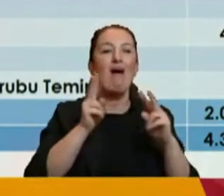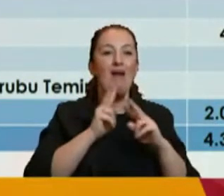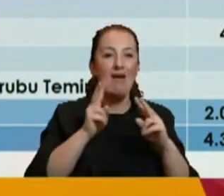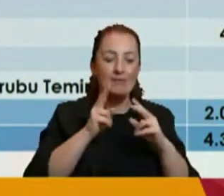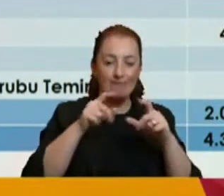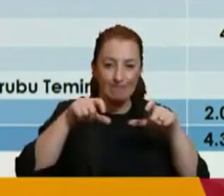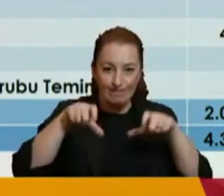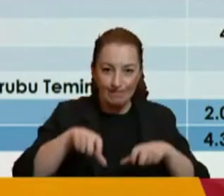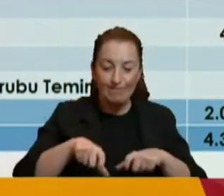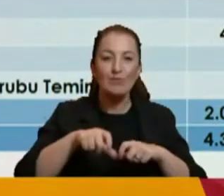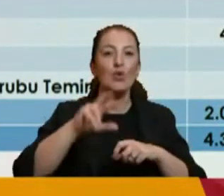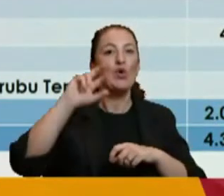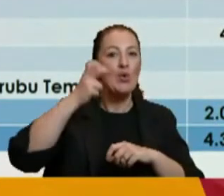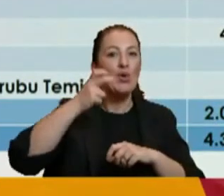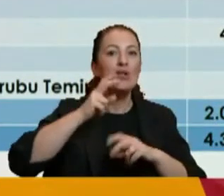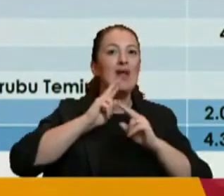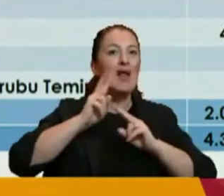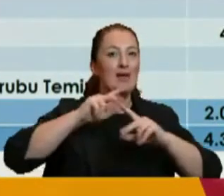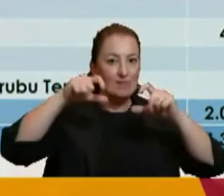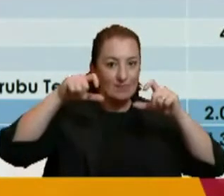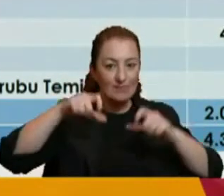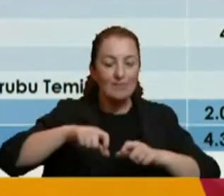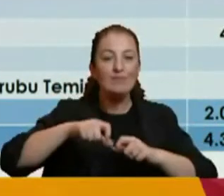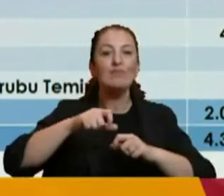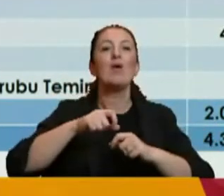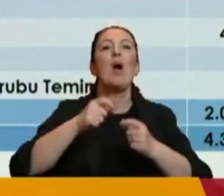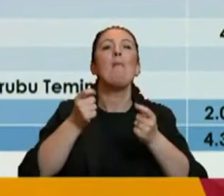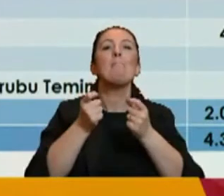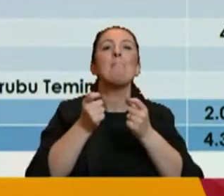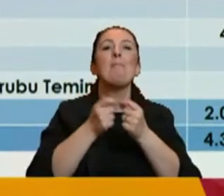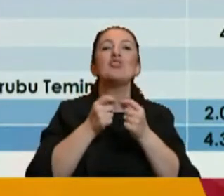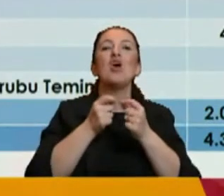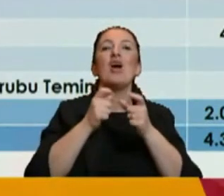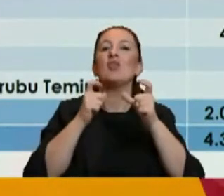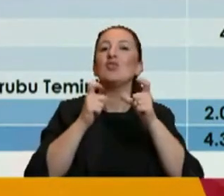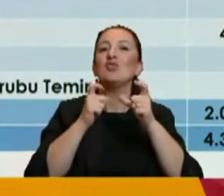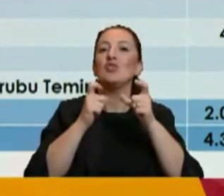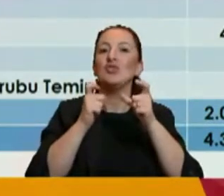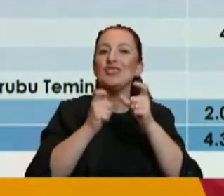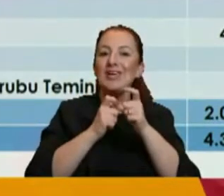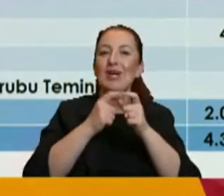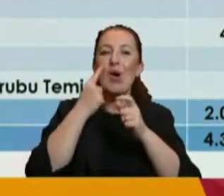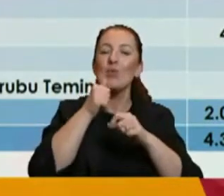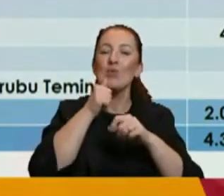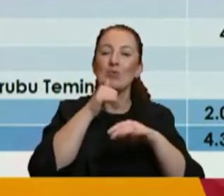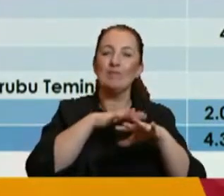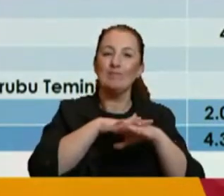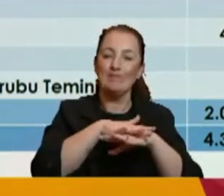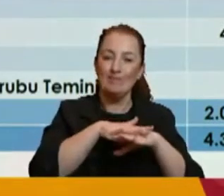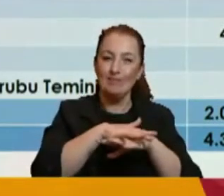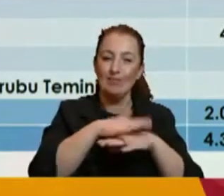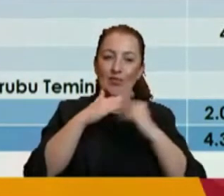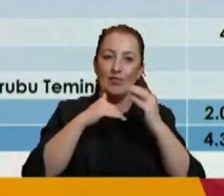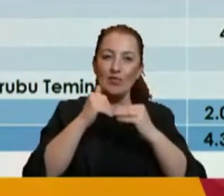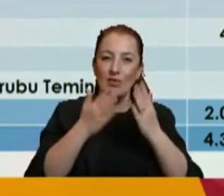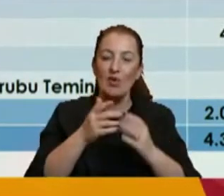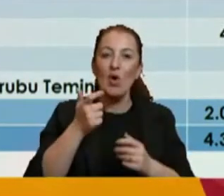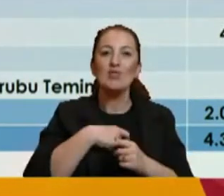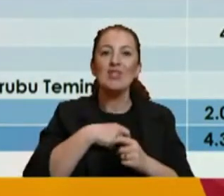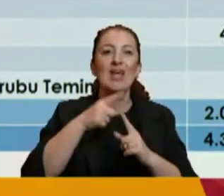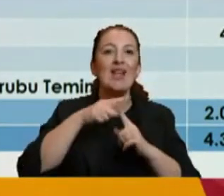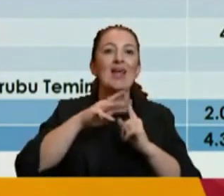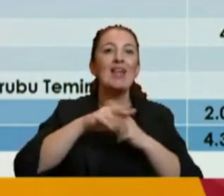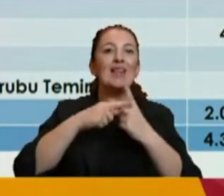santrali Başakşehir ileri Biyolojik atıksu arıtma tesisi inşaatı özellikle Sayın Tevfik